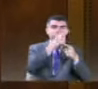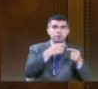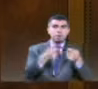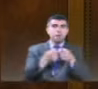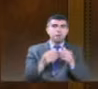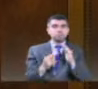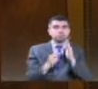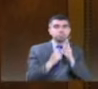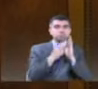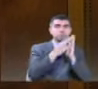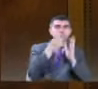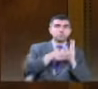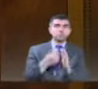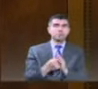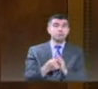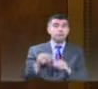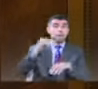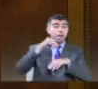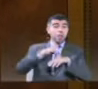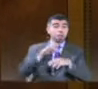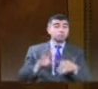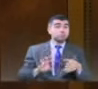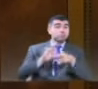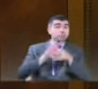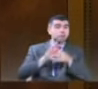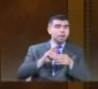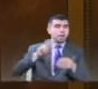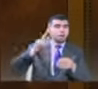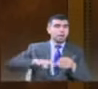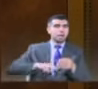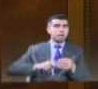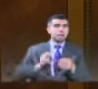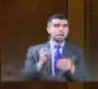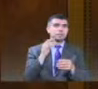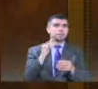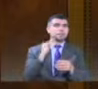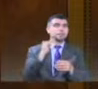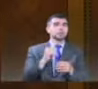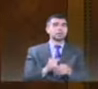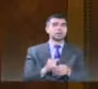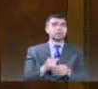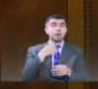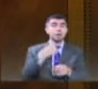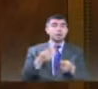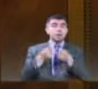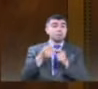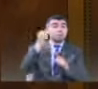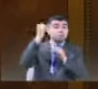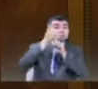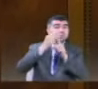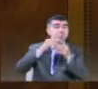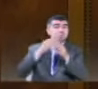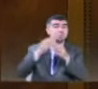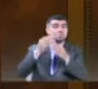المتقدم، وكشريك حقيقي جاد ولا محيد عنه انكب المغرب على تنفيذ مخطط